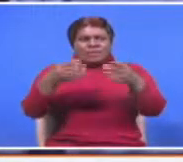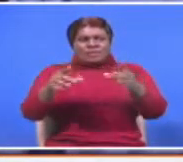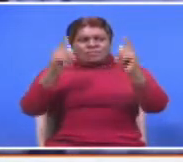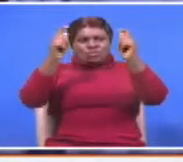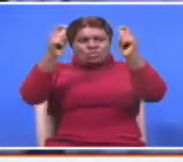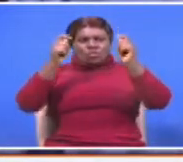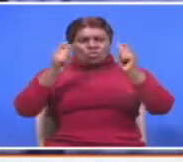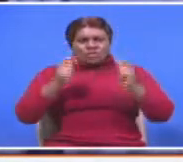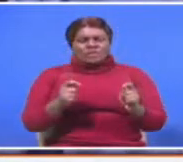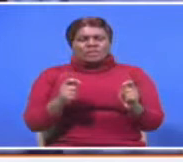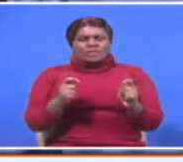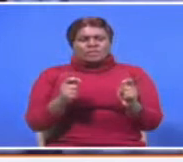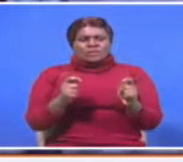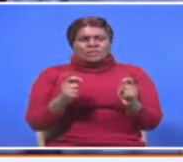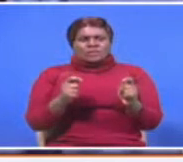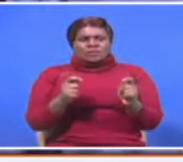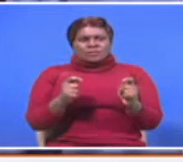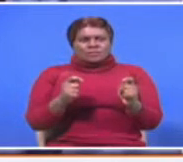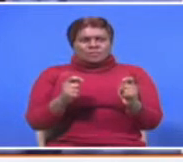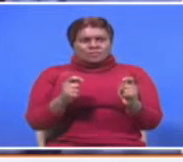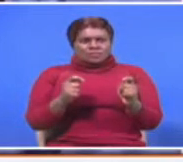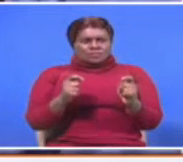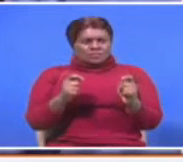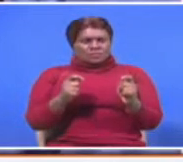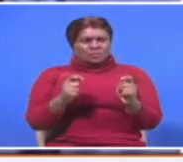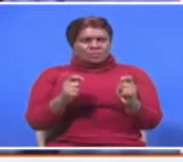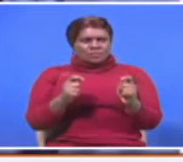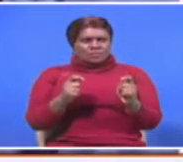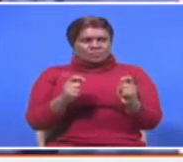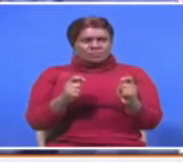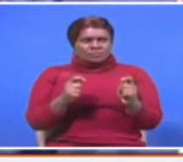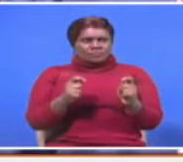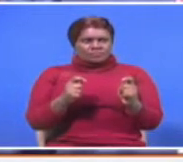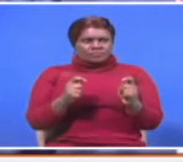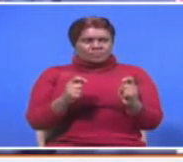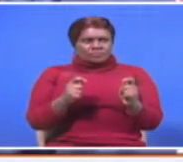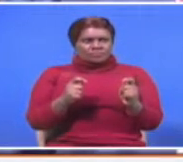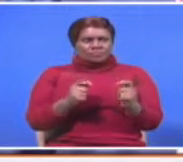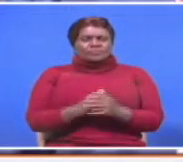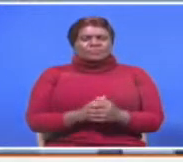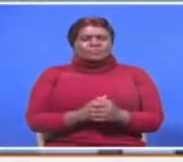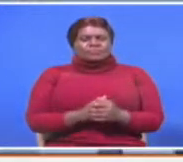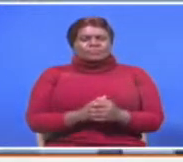notice, a notification to show you that it has been cancelled officially, so that you don't even bother to go to court with it.